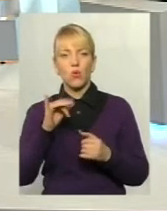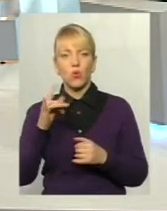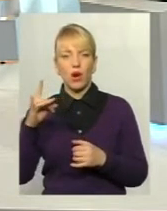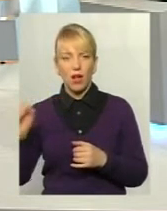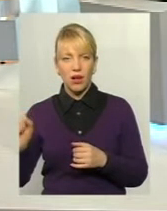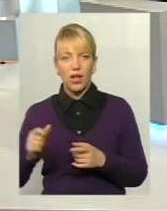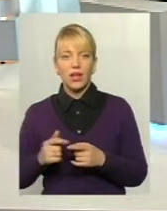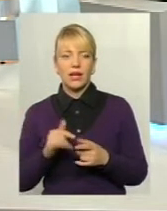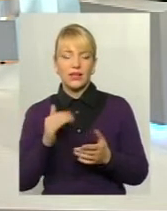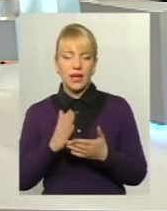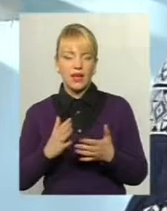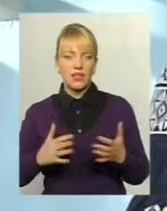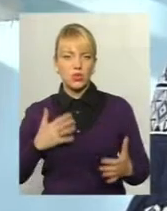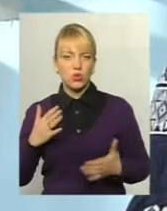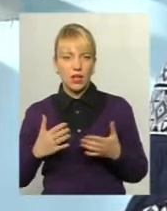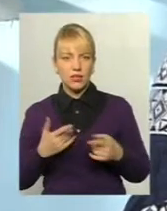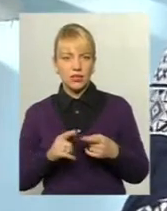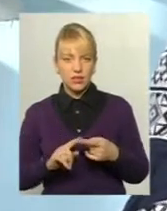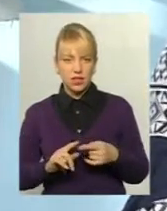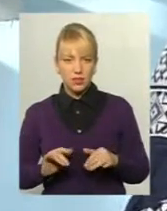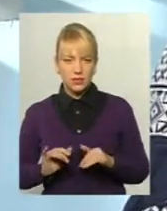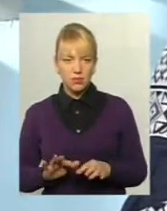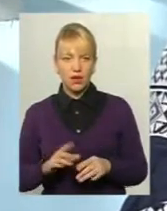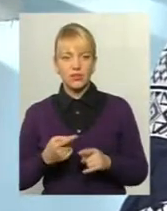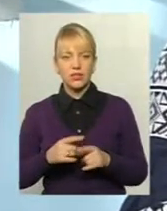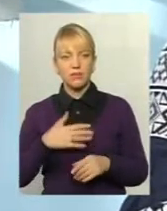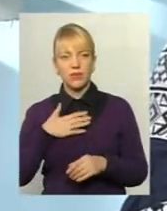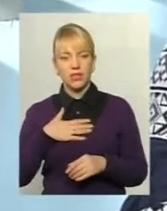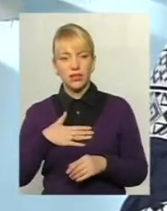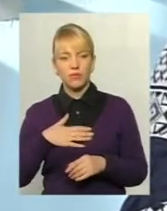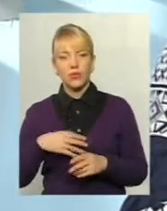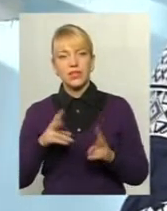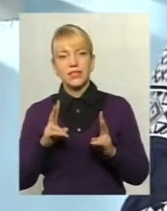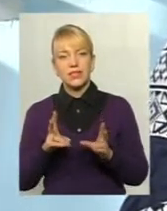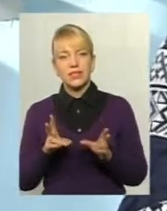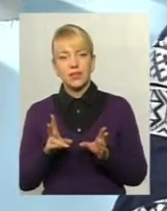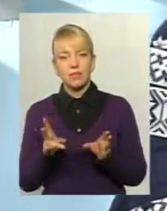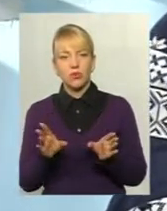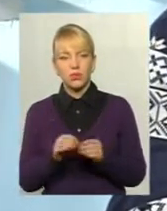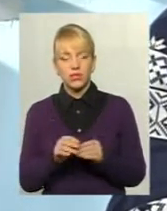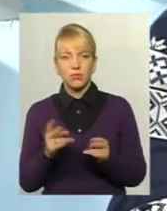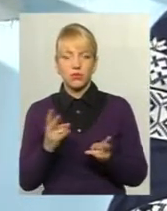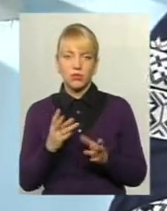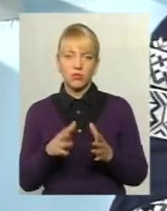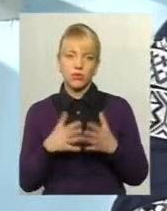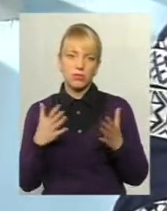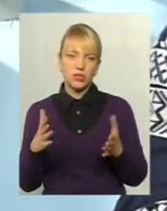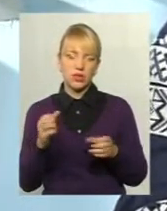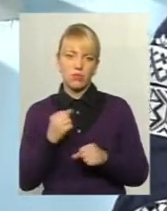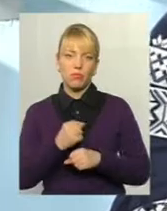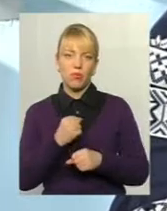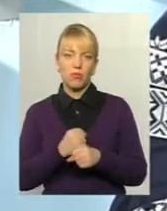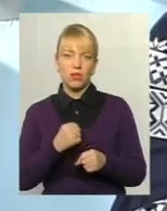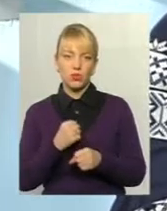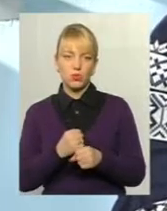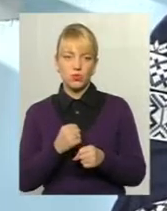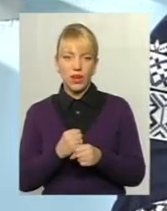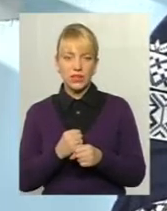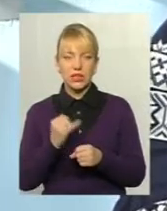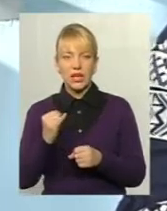ентузіастами даної справи, і це надзвичайно приємно. З кимось потрібно більше попрацювати і